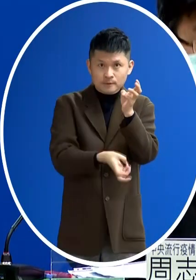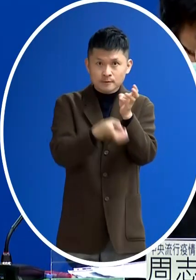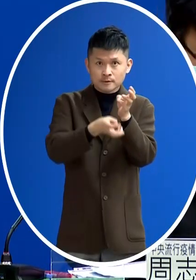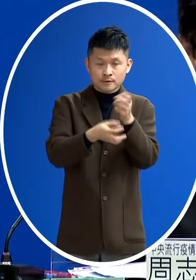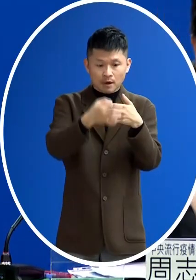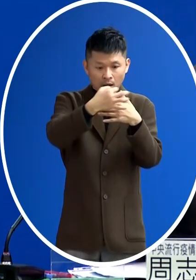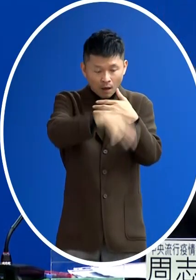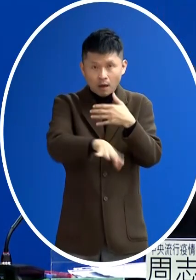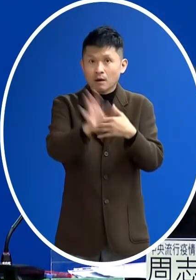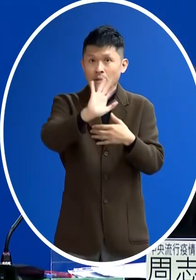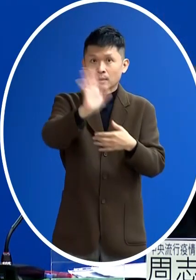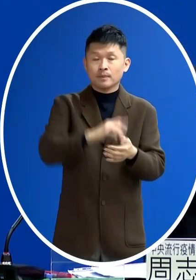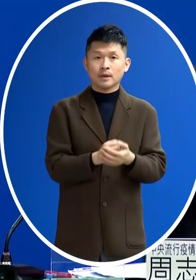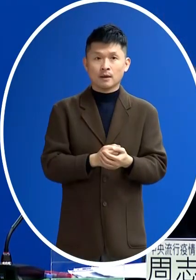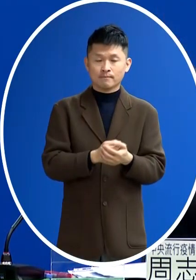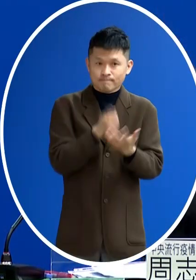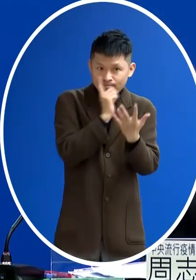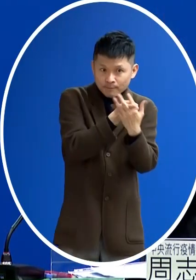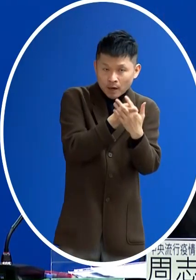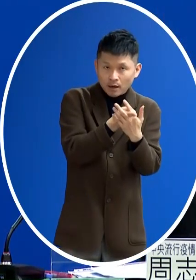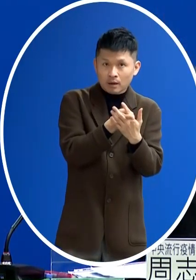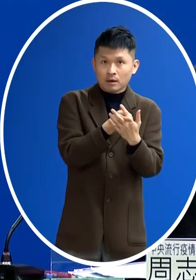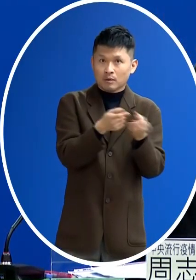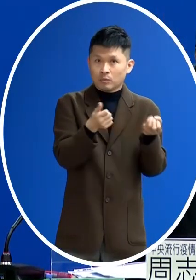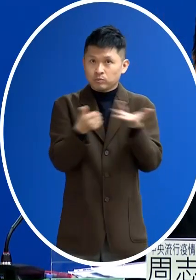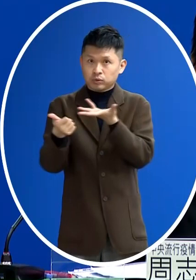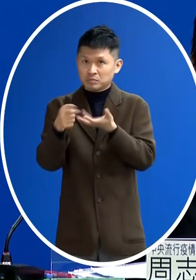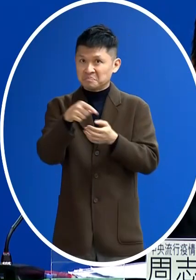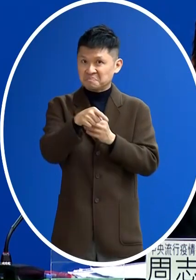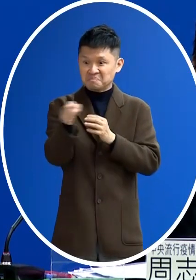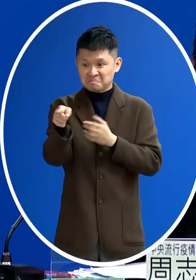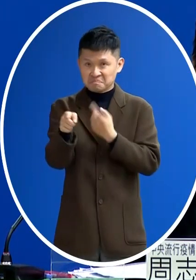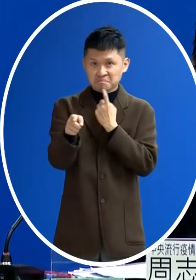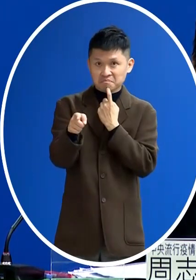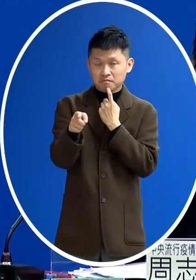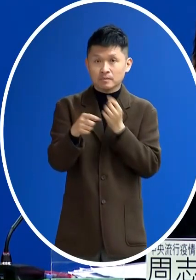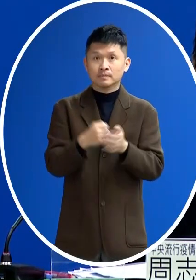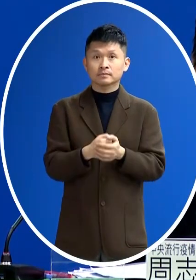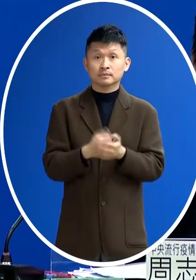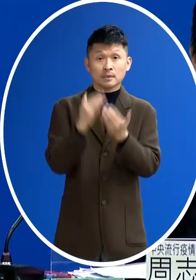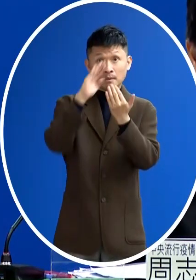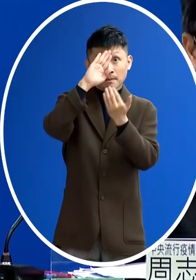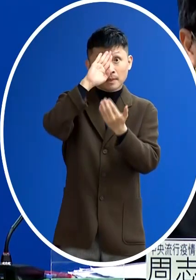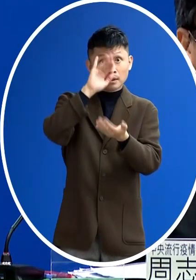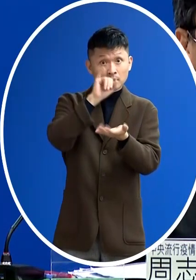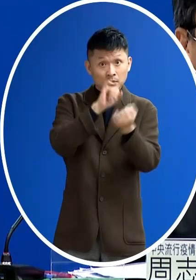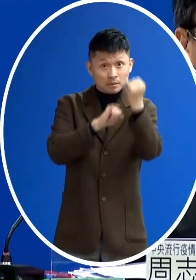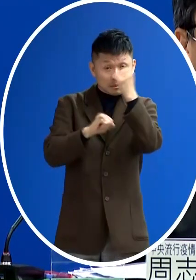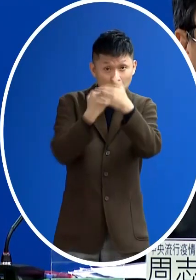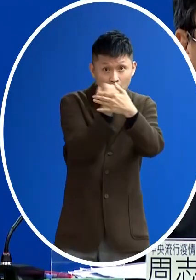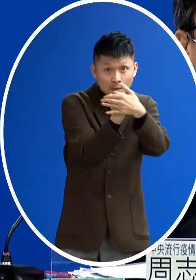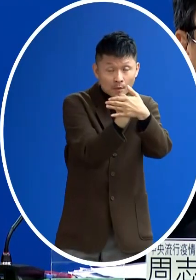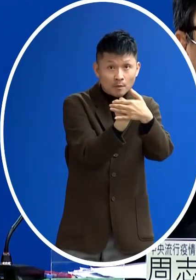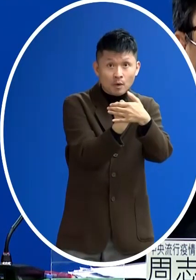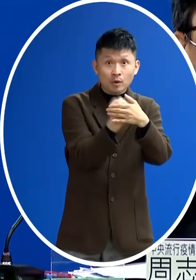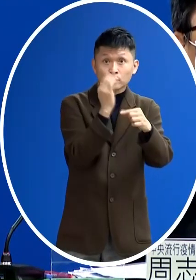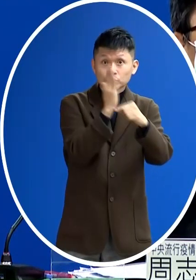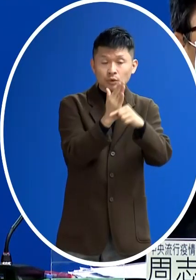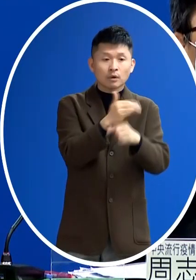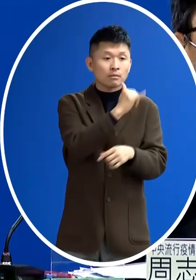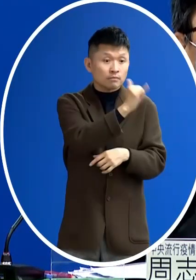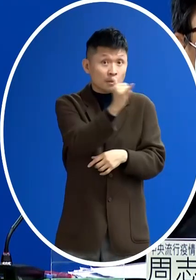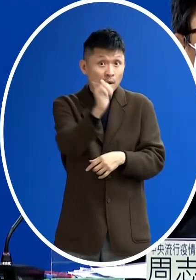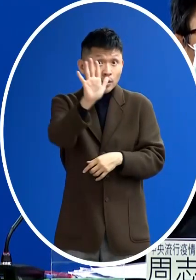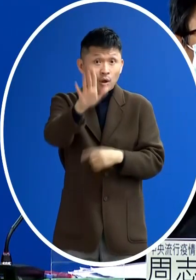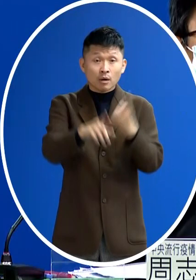马迹，来找出也许有潜在的这个感染来源。所以在潜伏期当中，如果他有出入过的一些场所，